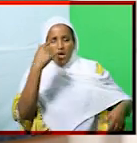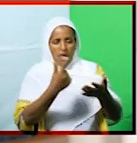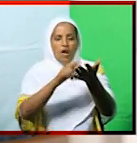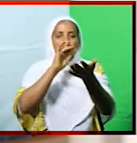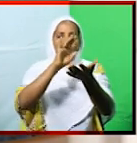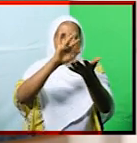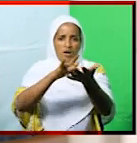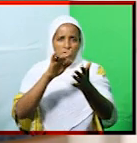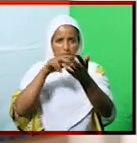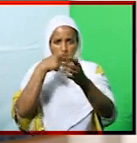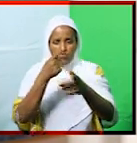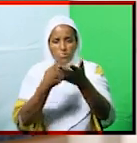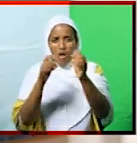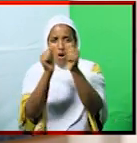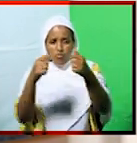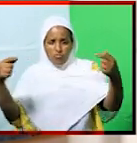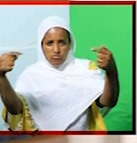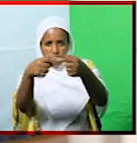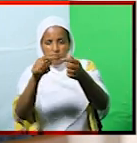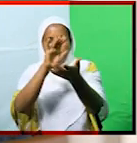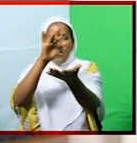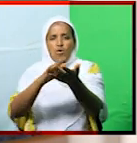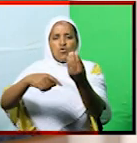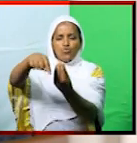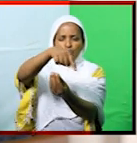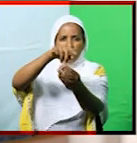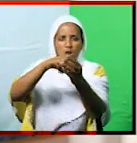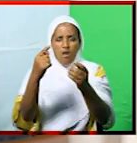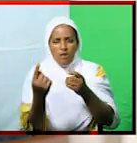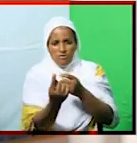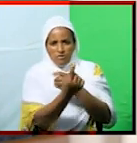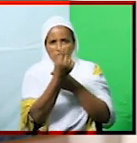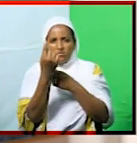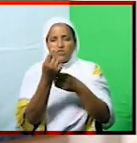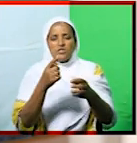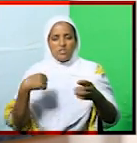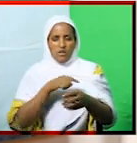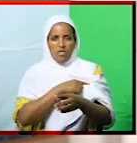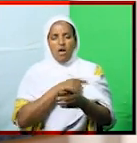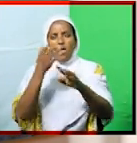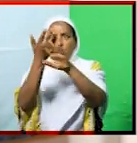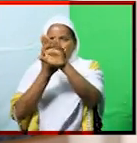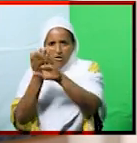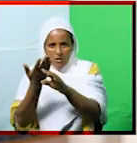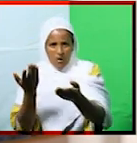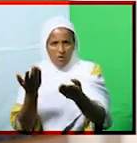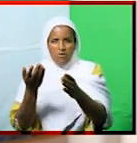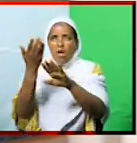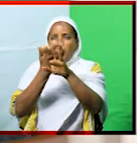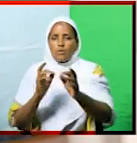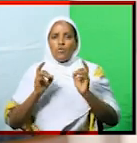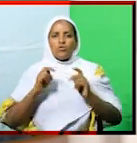ሰውም አምላክም የሆነ ማለት ነው። ሁለቱን አንድ አድርጎ ያዋሃደ እሱ ነው መካከለኛ የሚያሰኘው እንጂ ሌላ